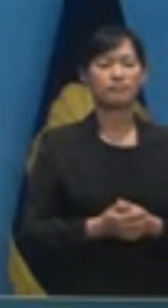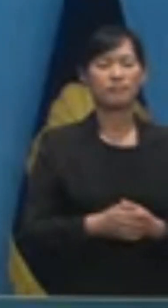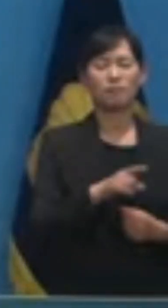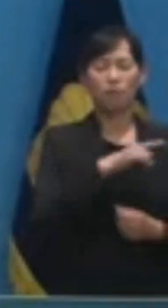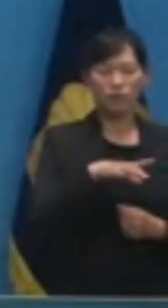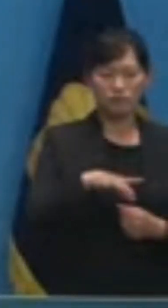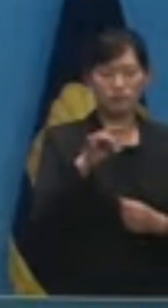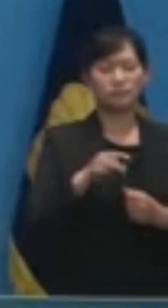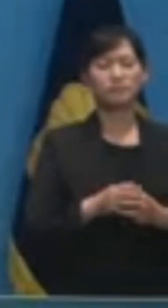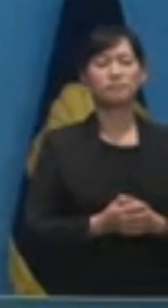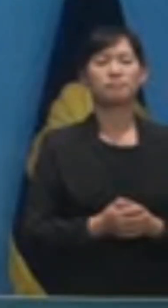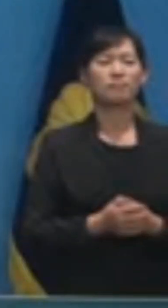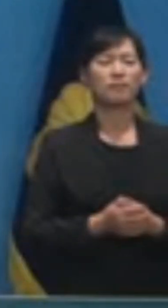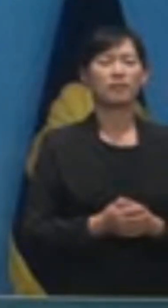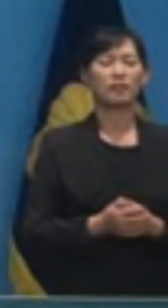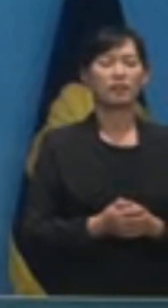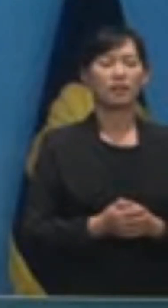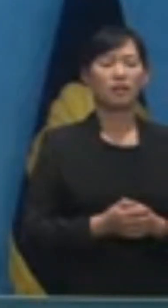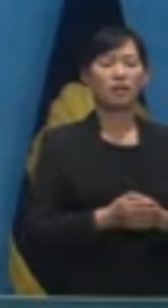먼저